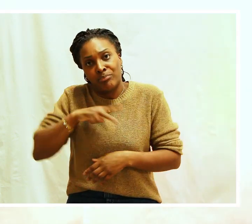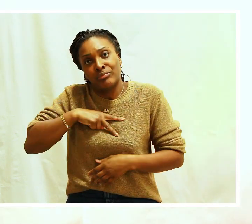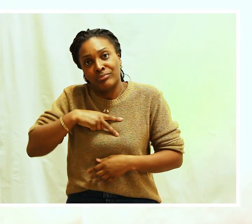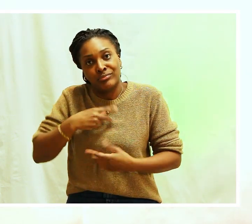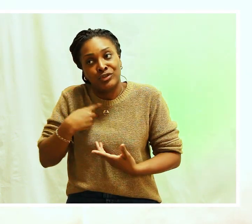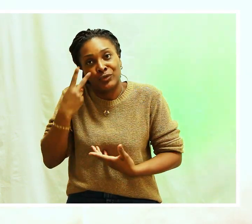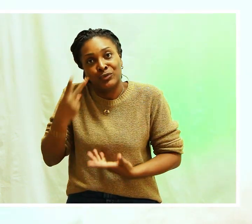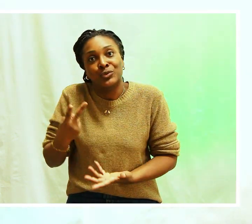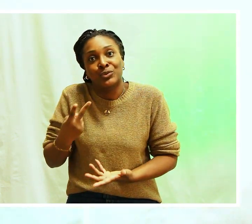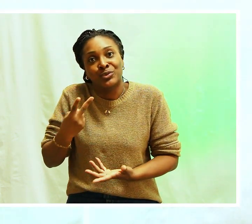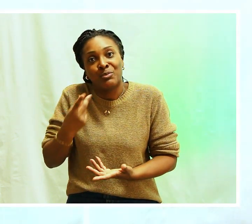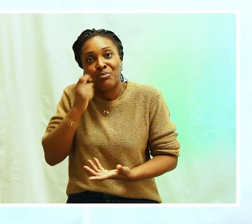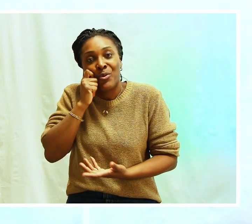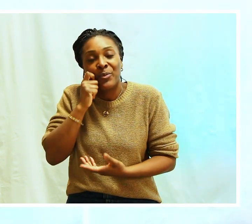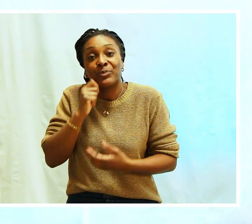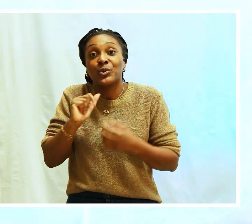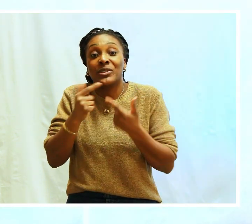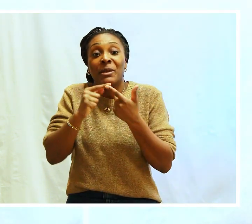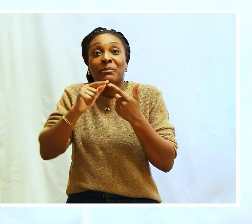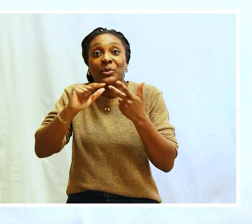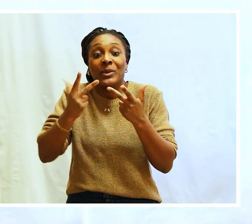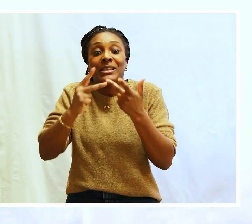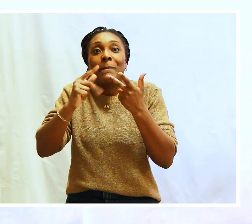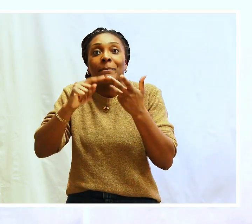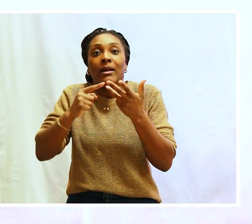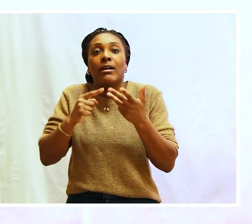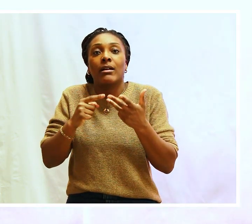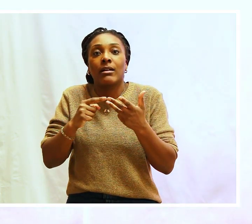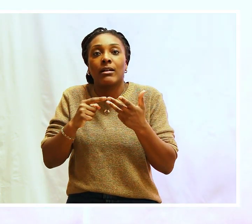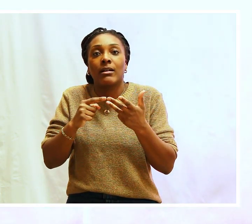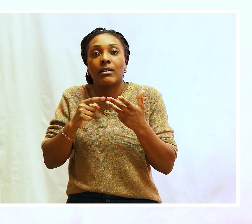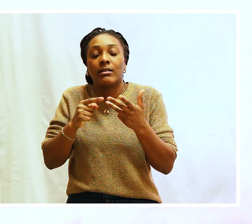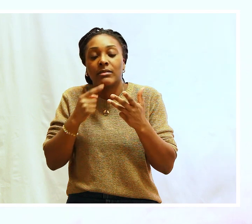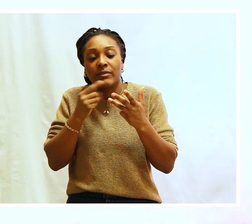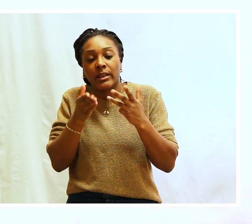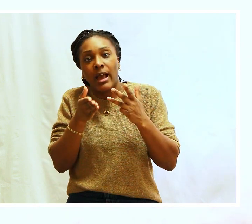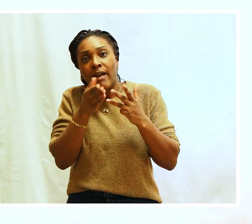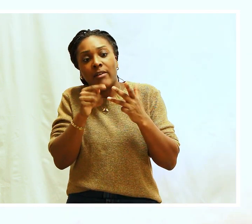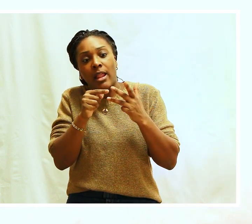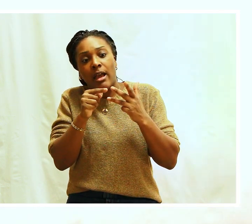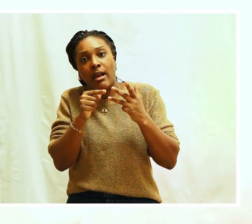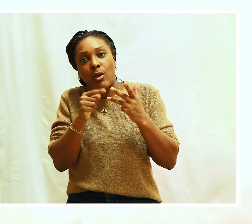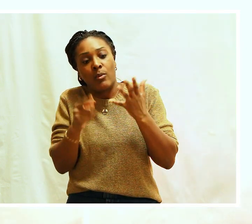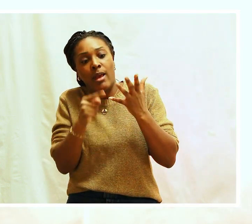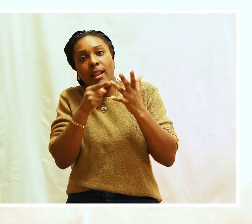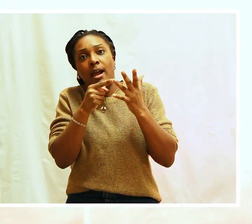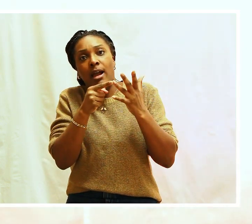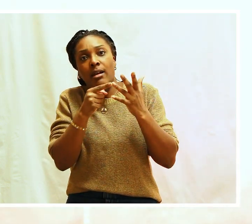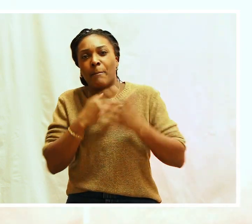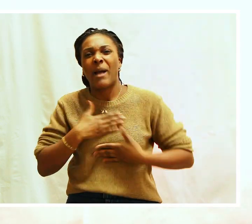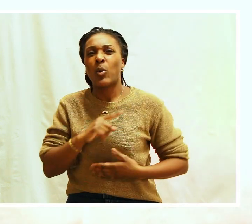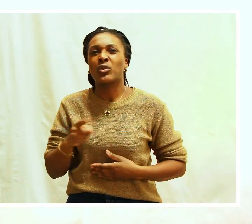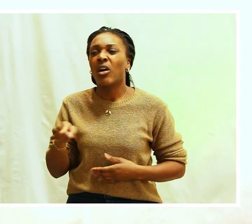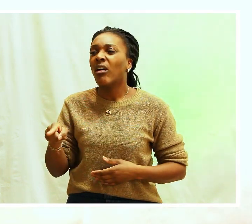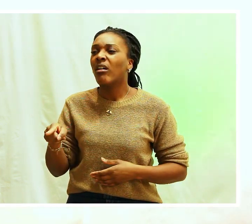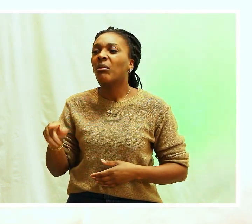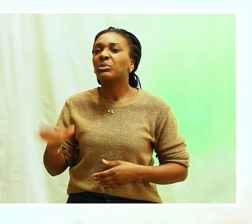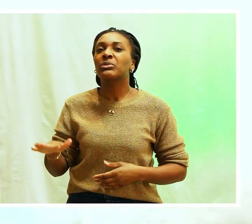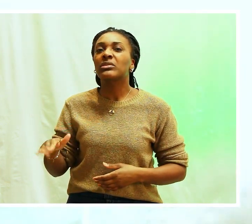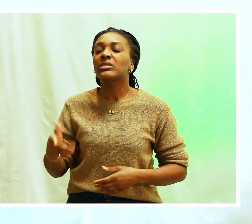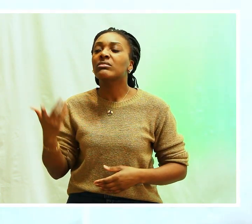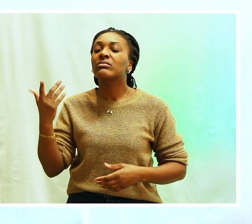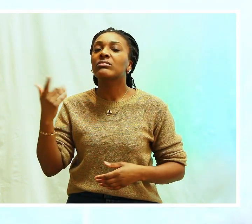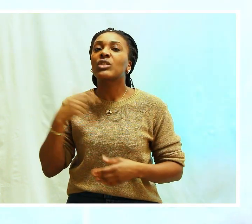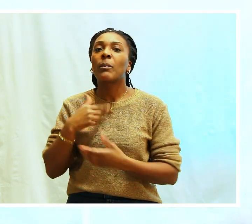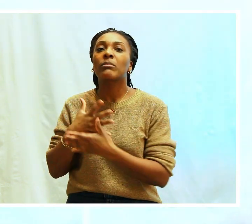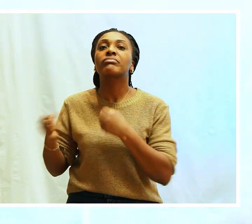cela. Quand le deuxième arrivait, le troisième arrivait, l'avant-dernier était toujours celui qui était pas content. À dire, mais en clair, il est en